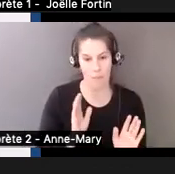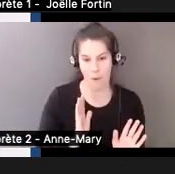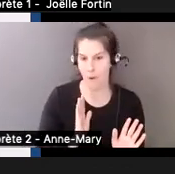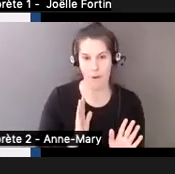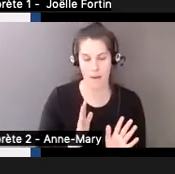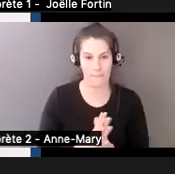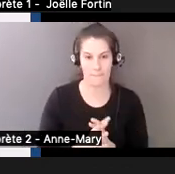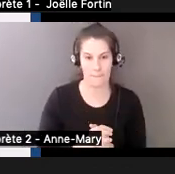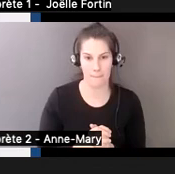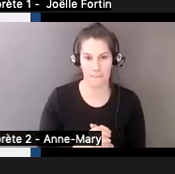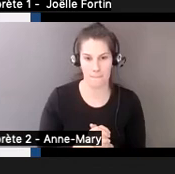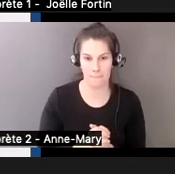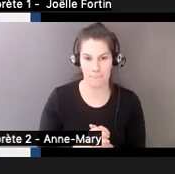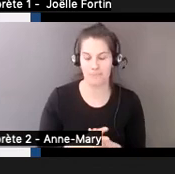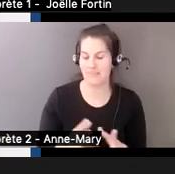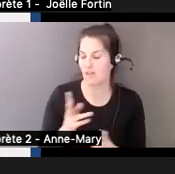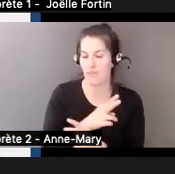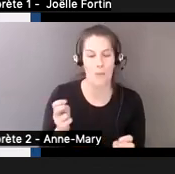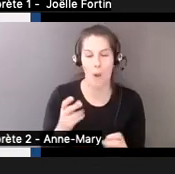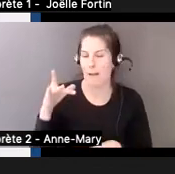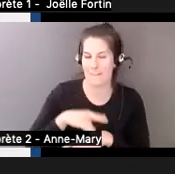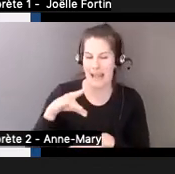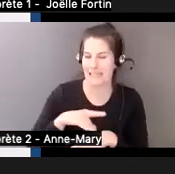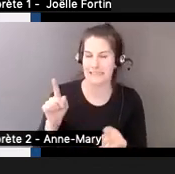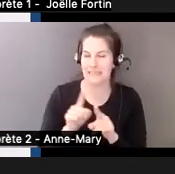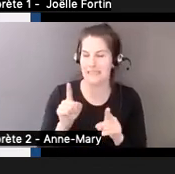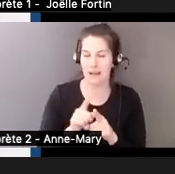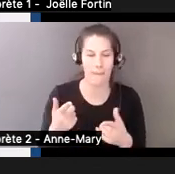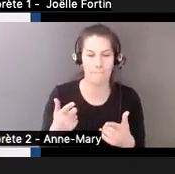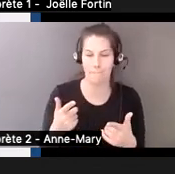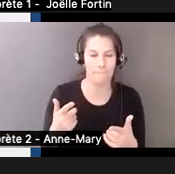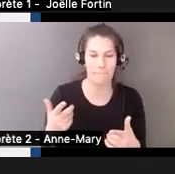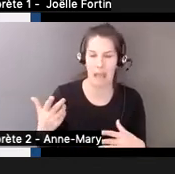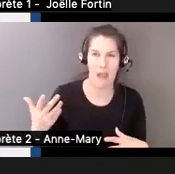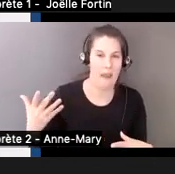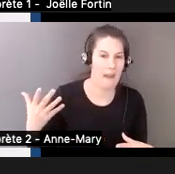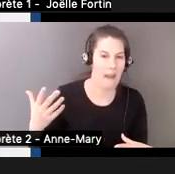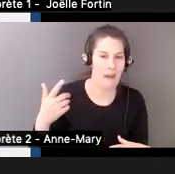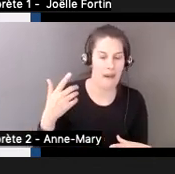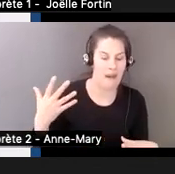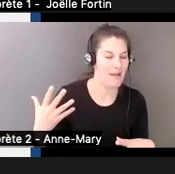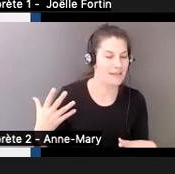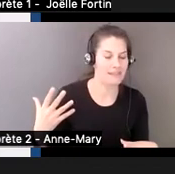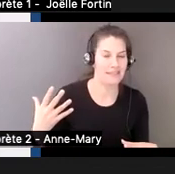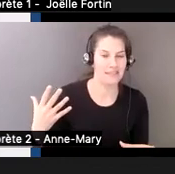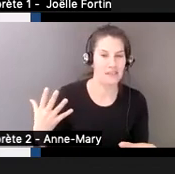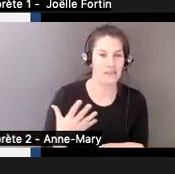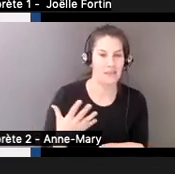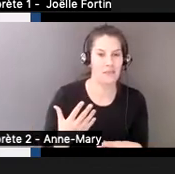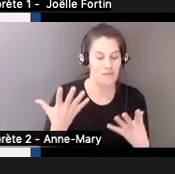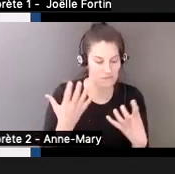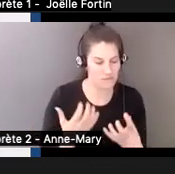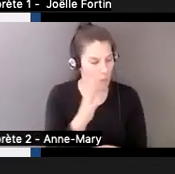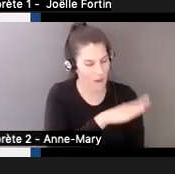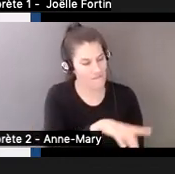la maladie ne gagne pas, que au-delà de ma maladie, mes enfants puissent vivre